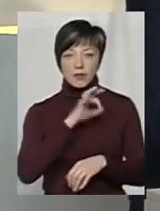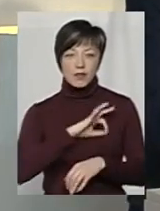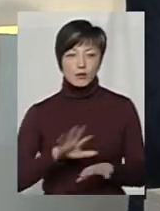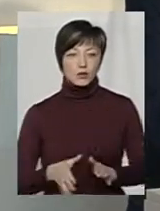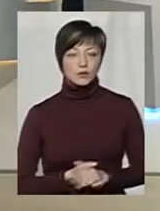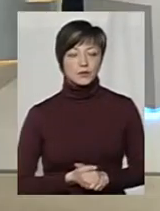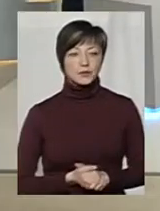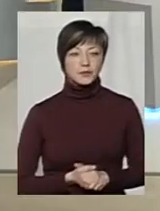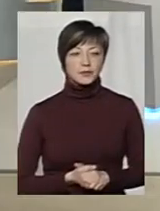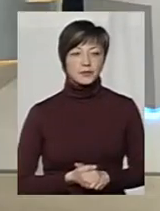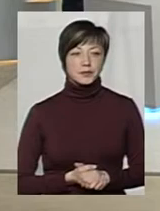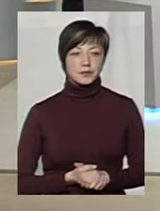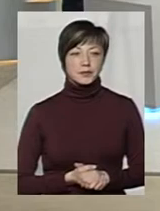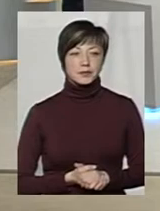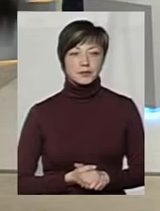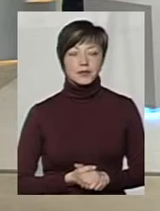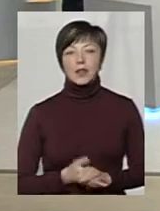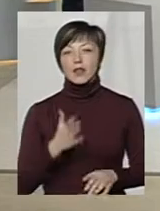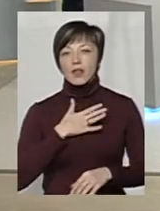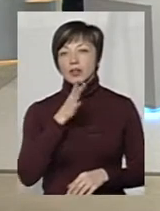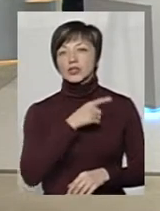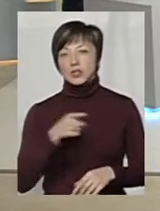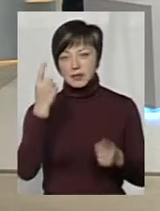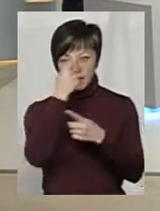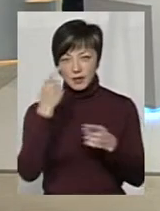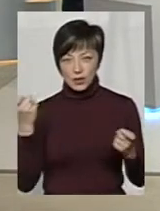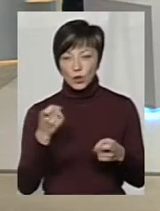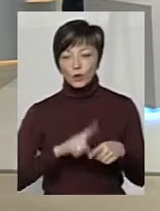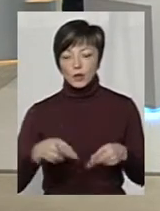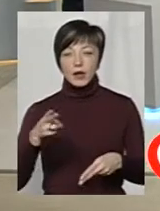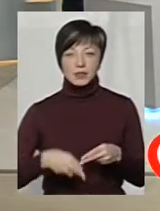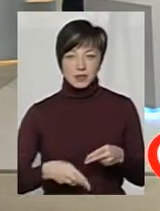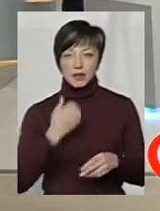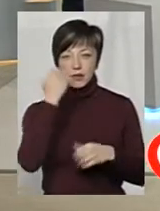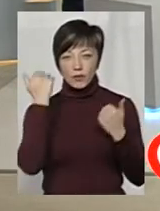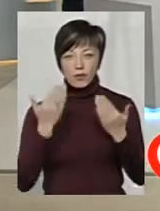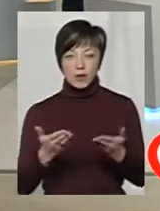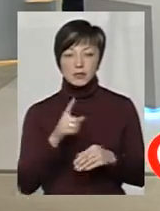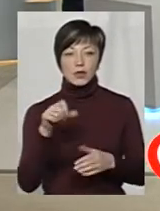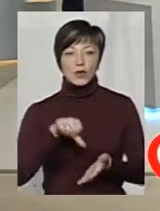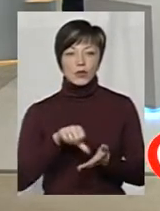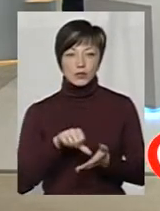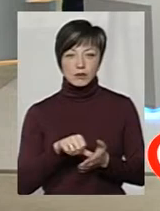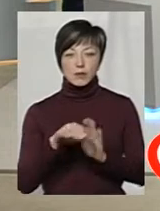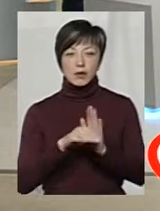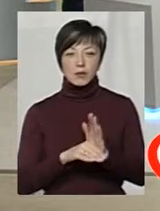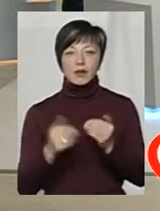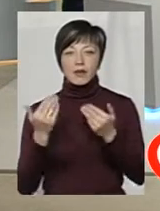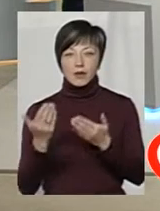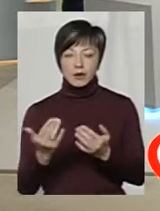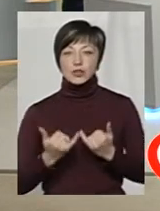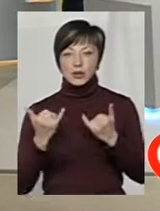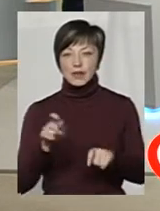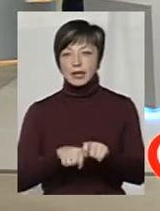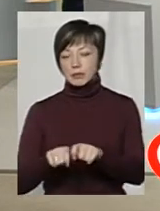використовувалися. Все ж, наш час ефіру добігає кінця. Дякую вам за участь, пане Сергію, і вам,